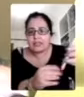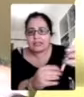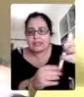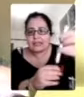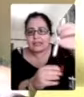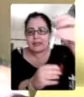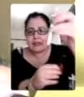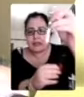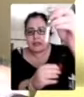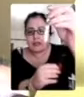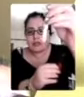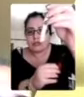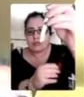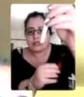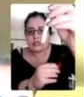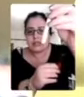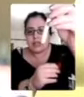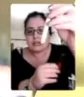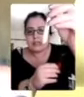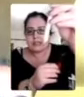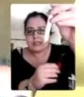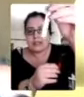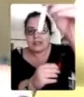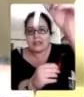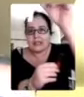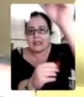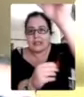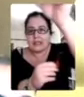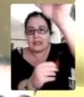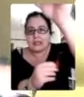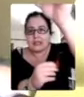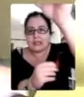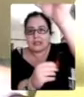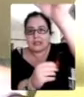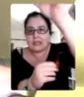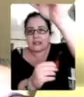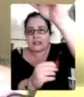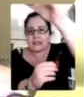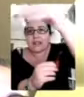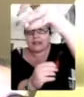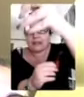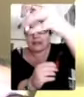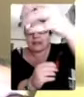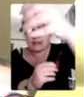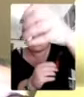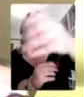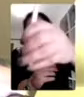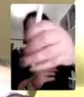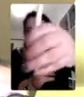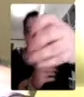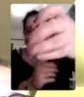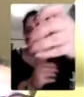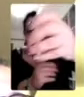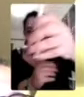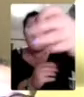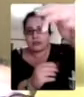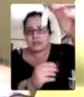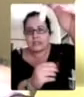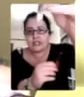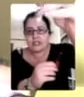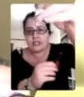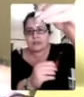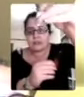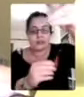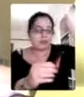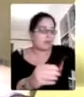Serkancığım, bu saate kadar devam ediyoruz. Sağ olasın. O Serkan. Tayfun Bey, kenarda kalan